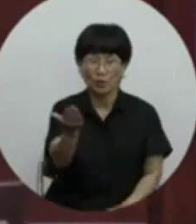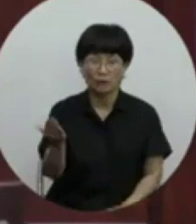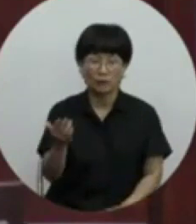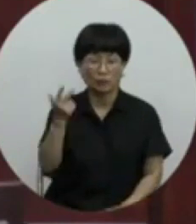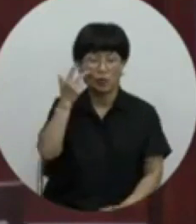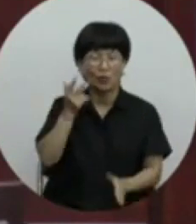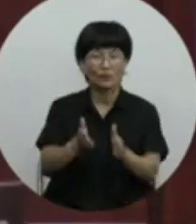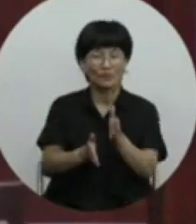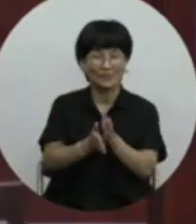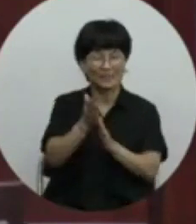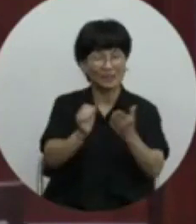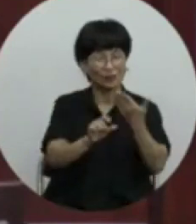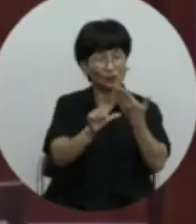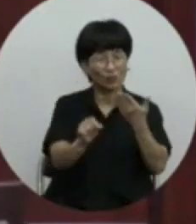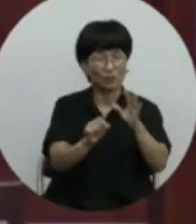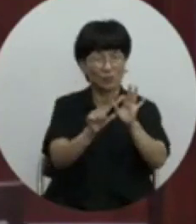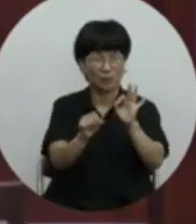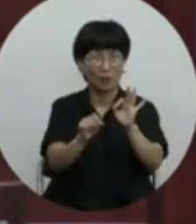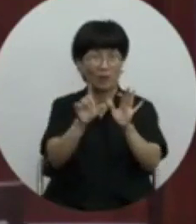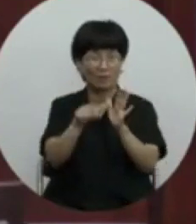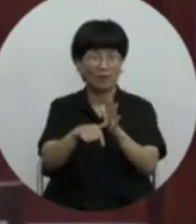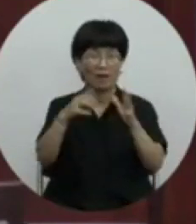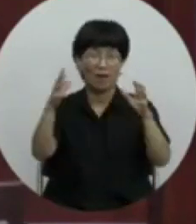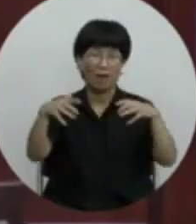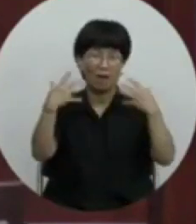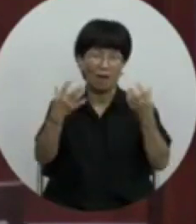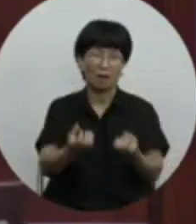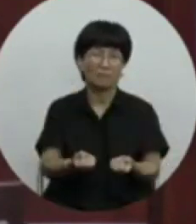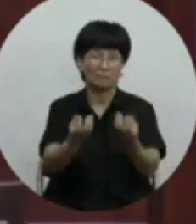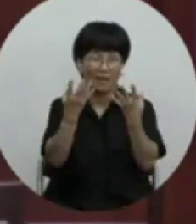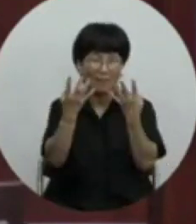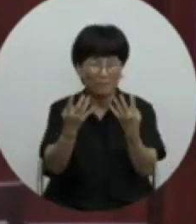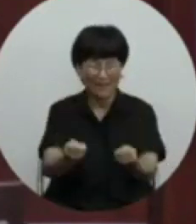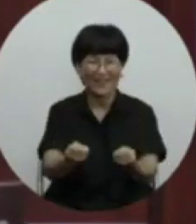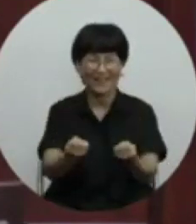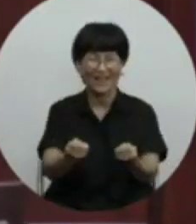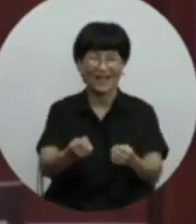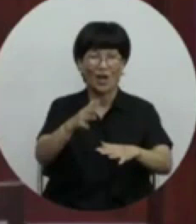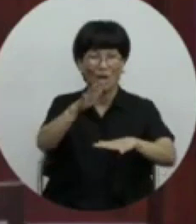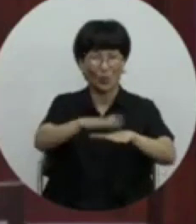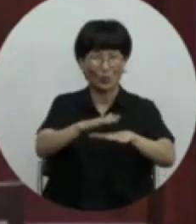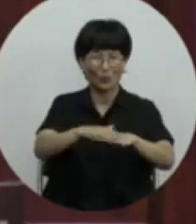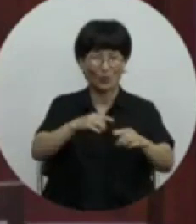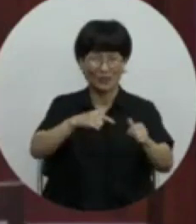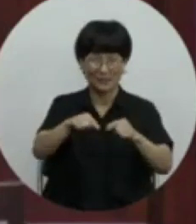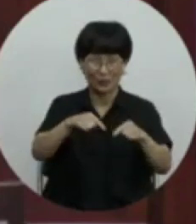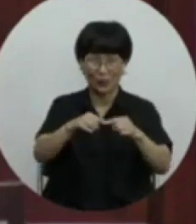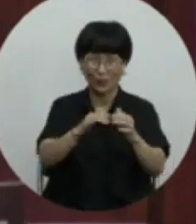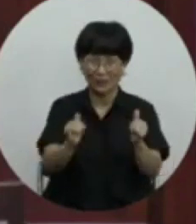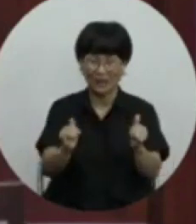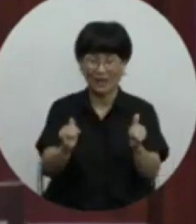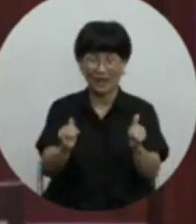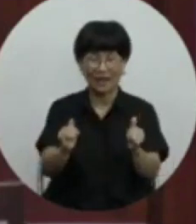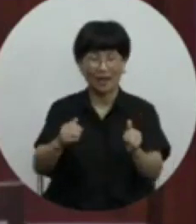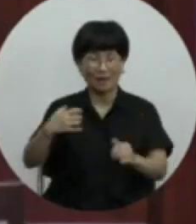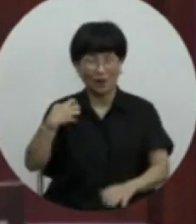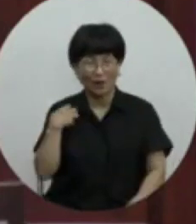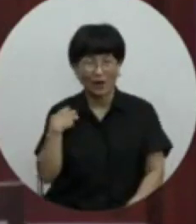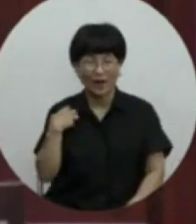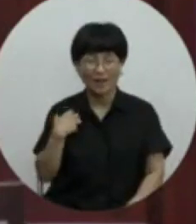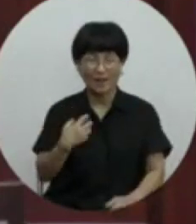여주시는 9월과 10월에 가을 행사가 많습니다. 농촌 지도자의 역할과 발전 방향을